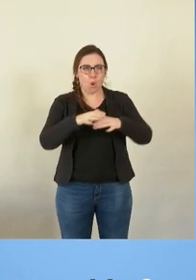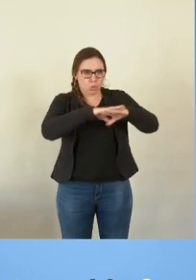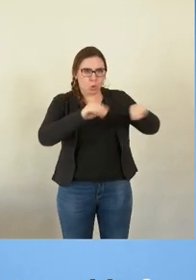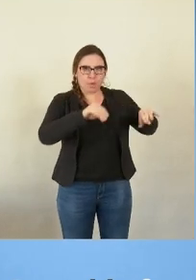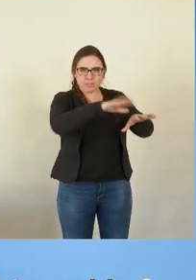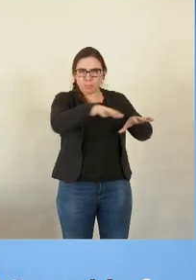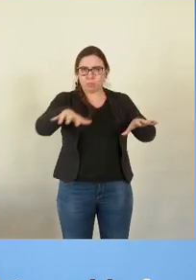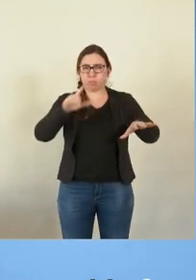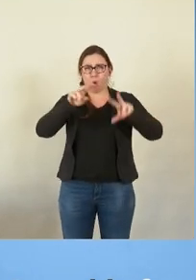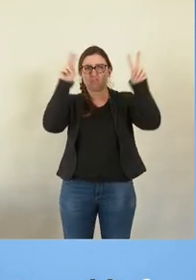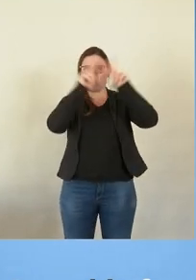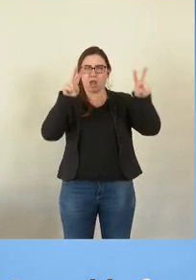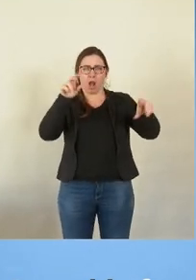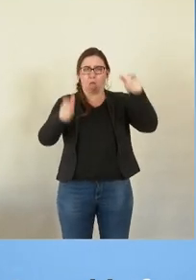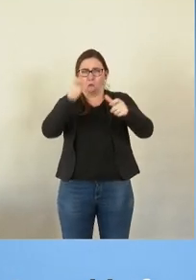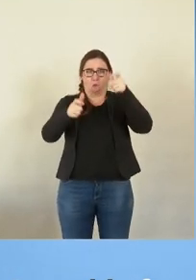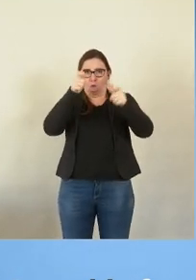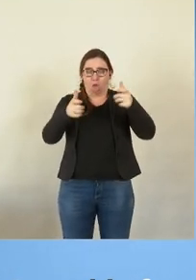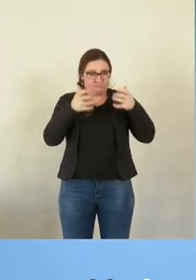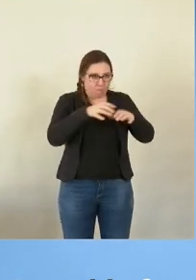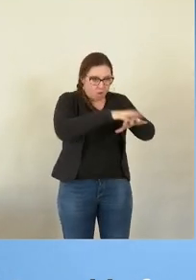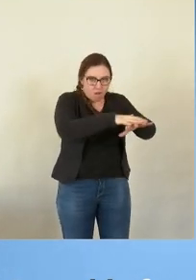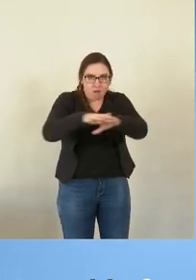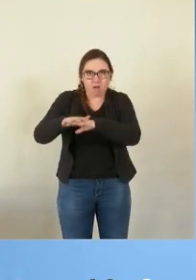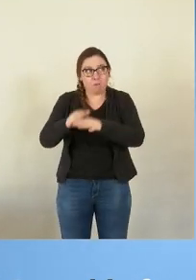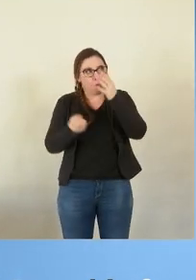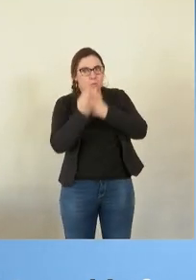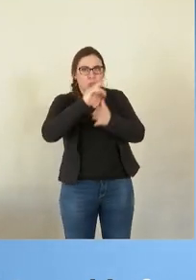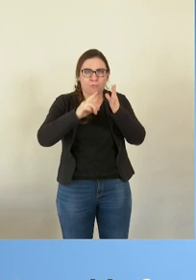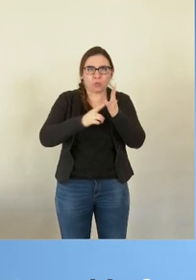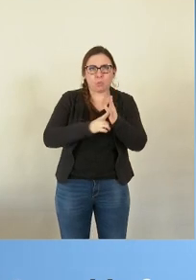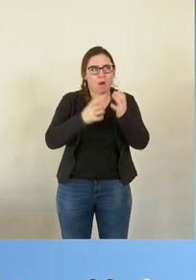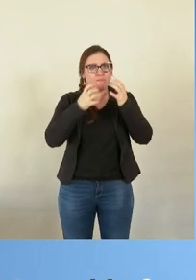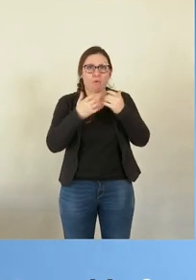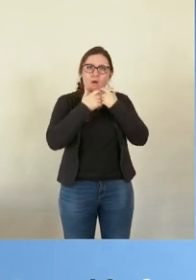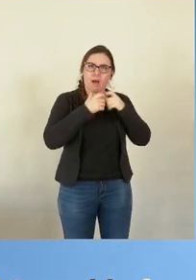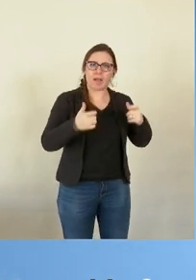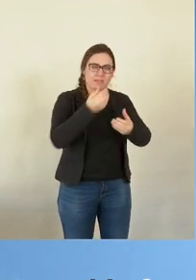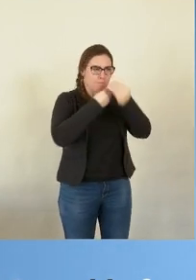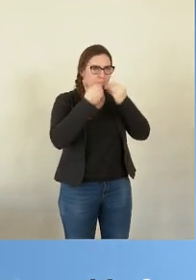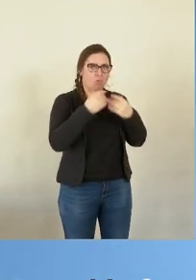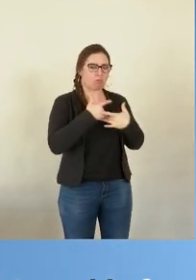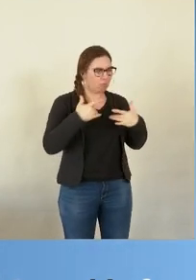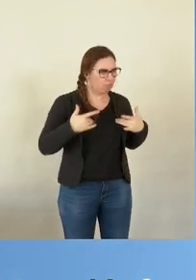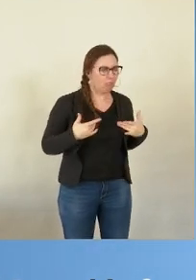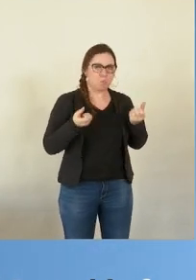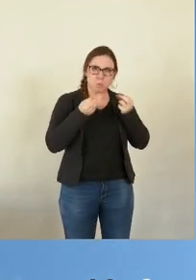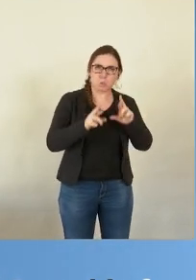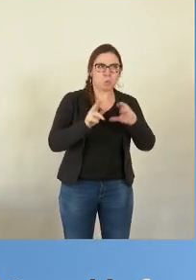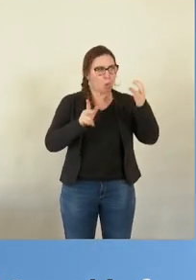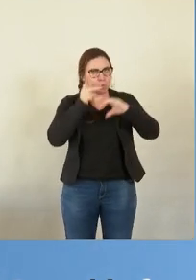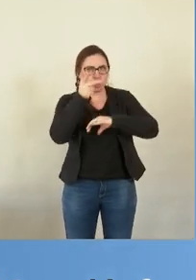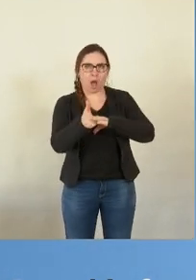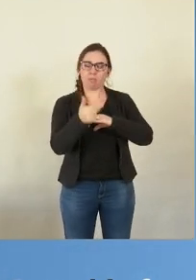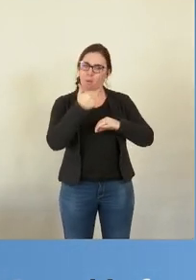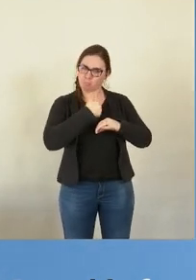désordre global avec la même volonté de faire émerger un droit nouveau pour l'accès à une alimentation saine sû durable choisi et